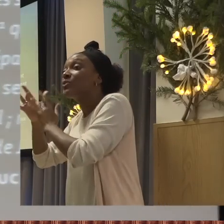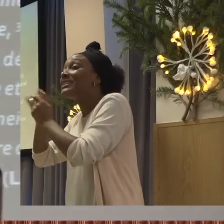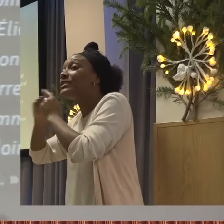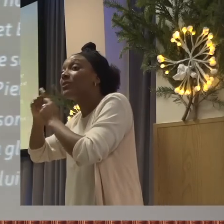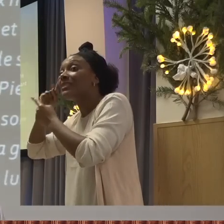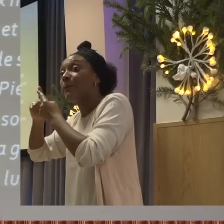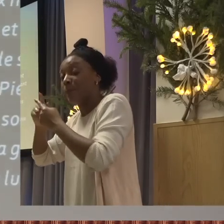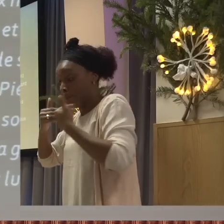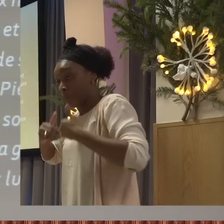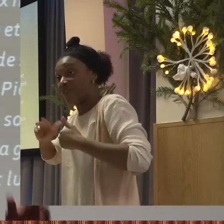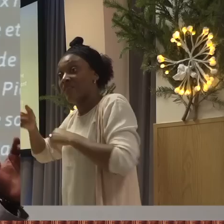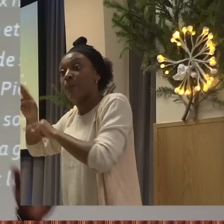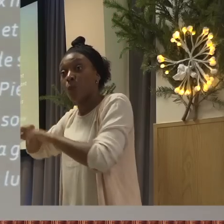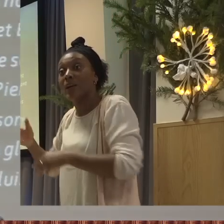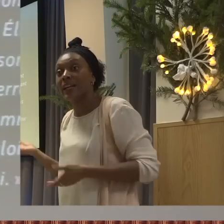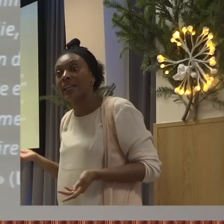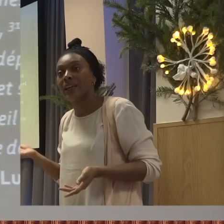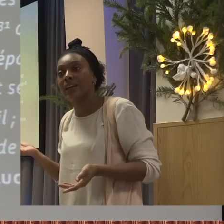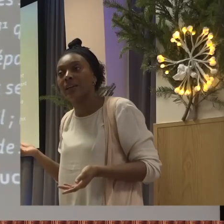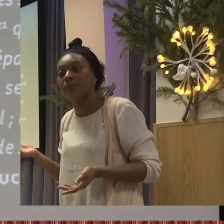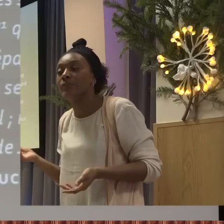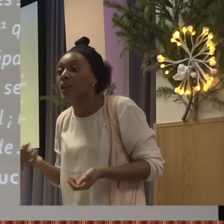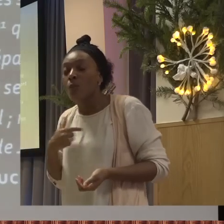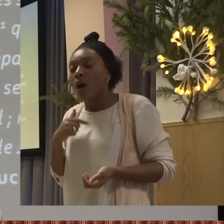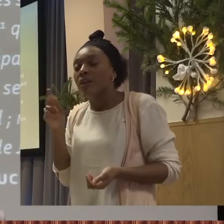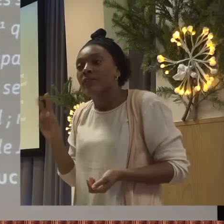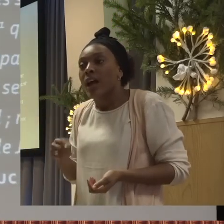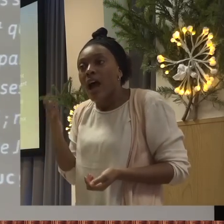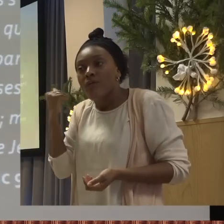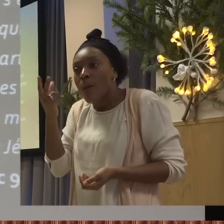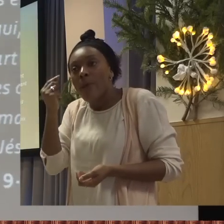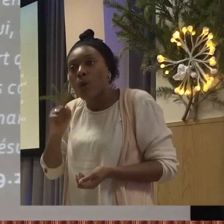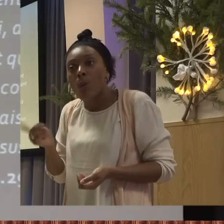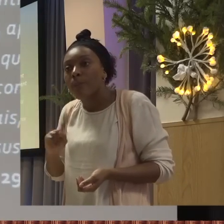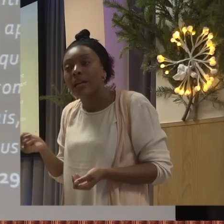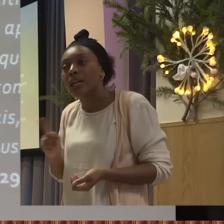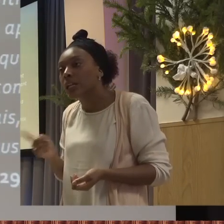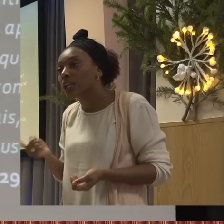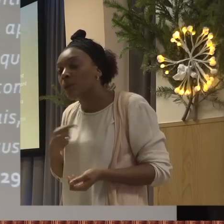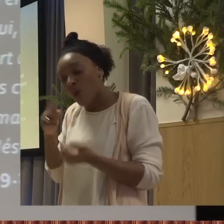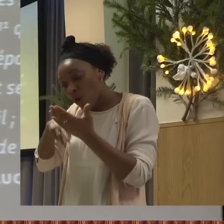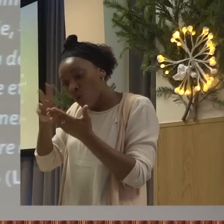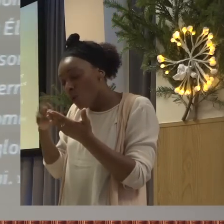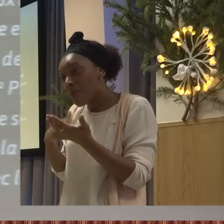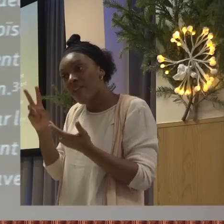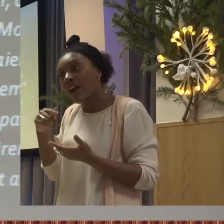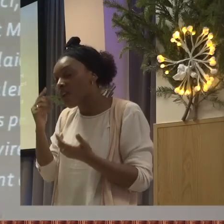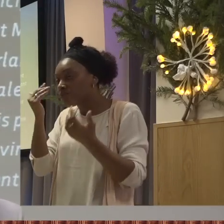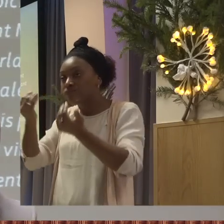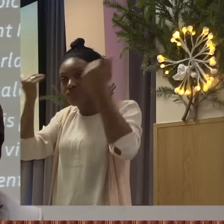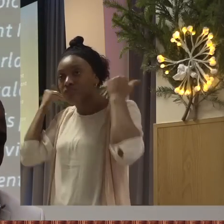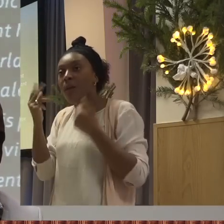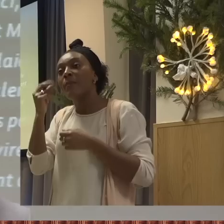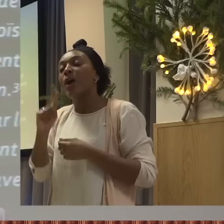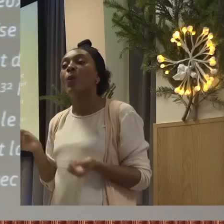Oh, tu sais, quand je lisais ce texte, je m'en suis voulu, je me dis, mais pourquoi on est tellement sélectif quand on lit la